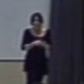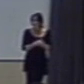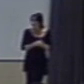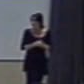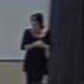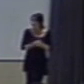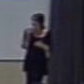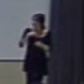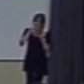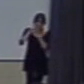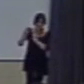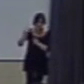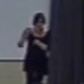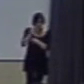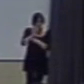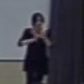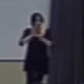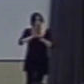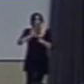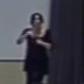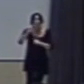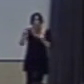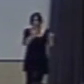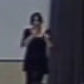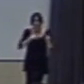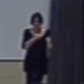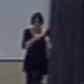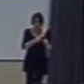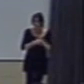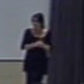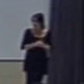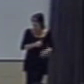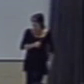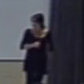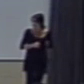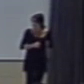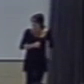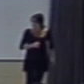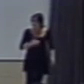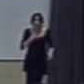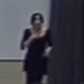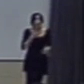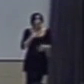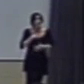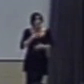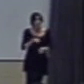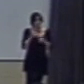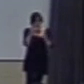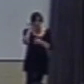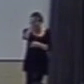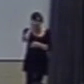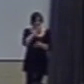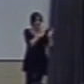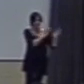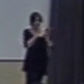a les diapositives i després les podem comentar a poc a poc. No, primer, o sigui, dividit en tres parts el que us explicaré. Una és